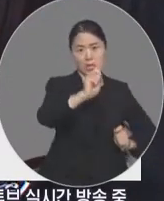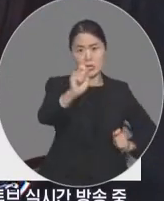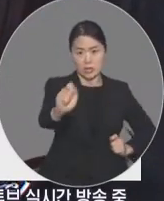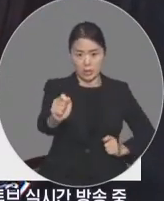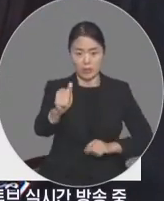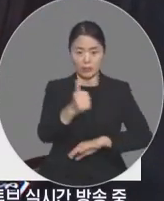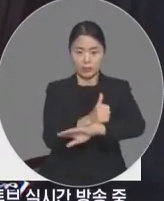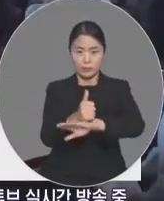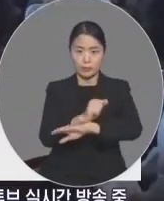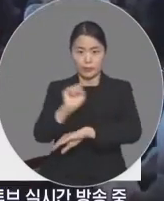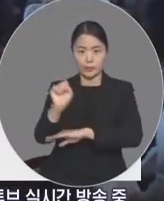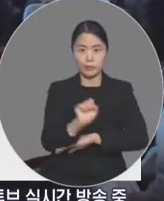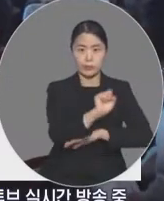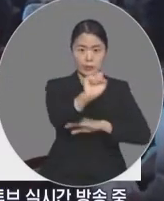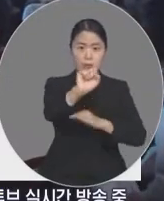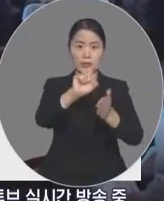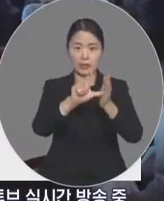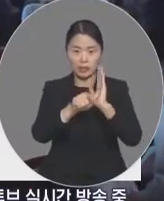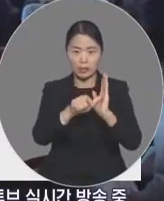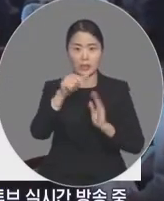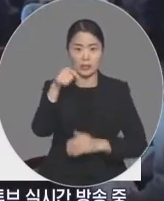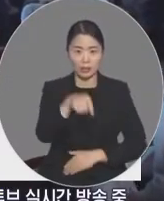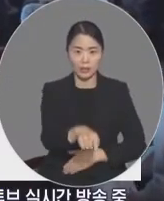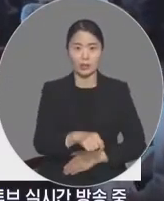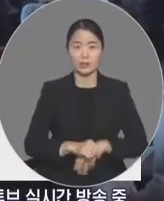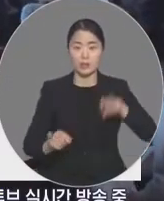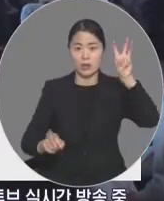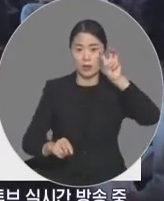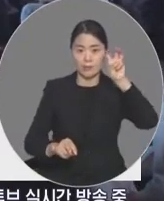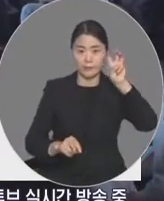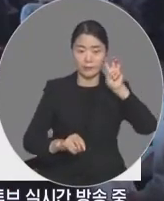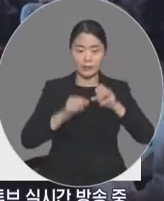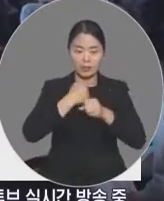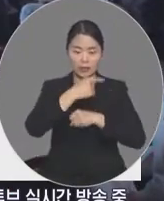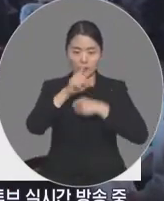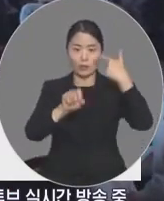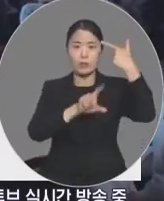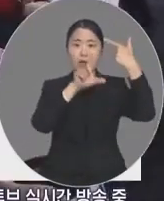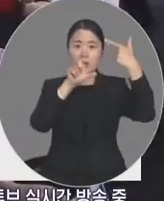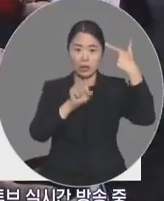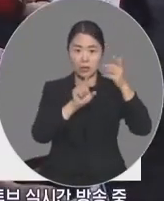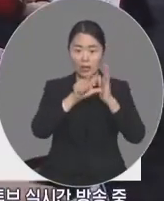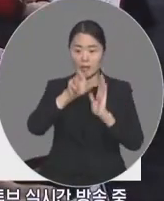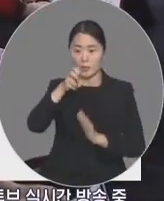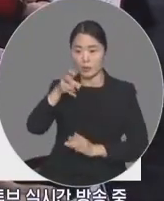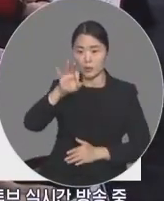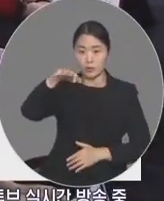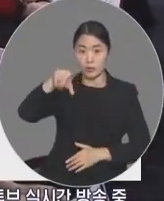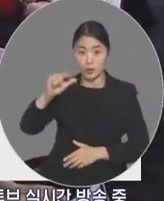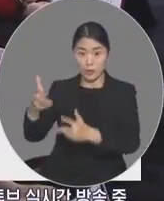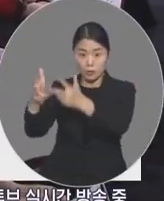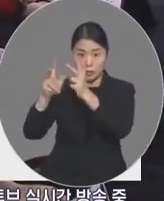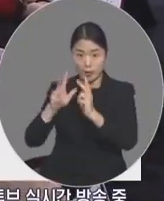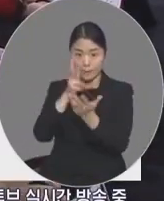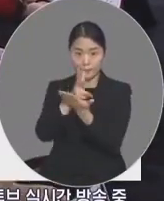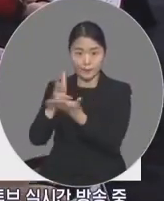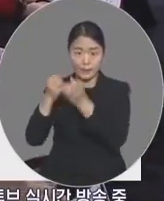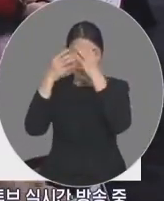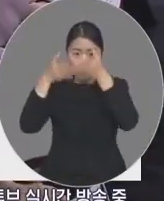없었던 장대 노선과 굴곡 중복 노선 30개는 내년 6월 명촌 차고지가 생기는 만큼